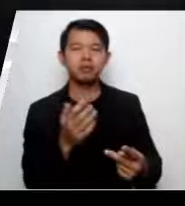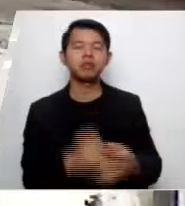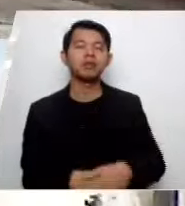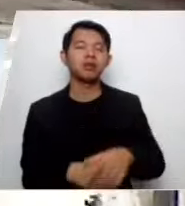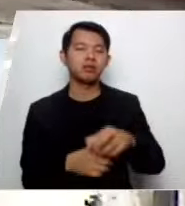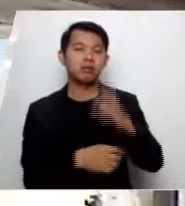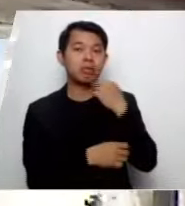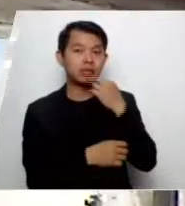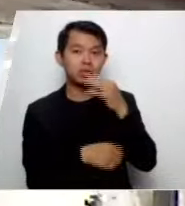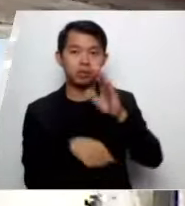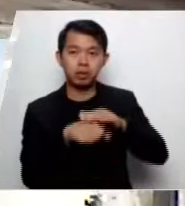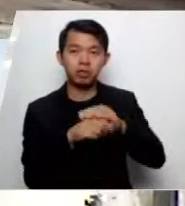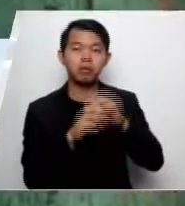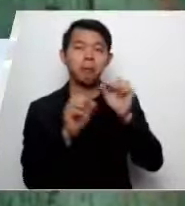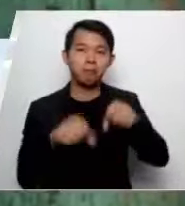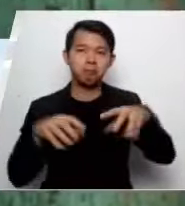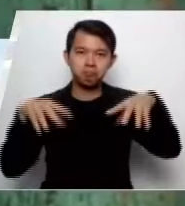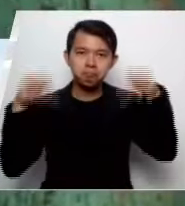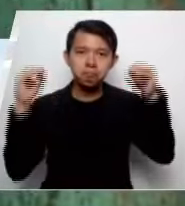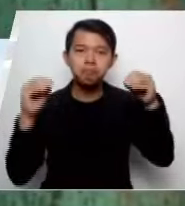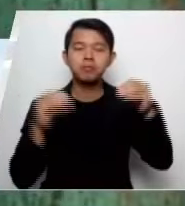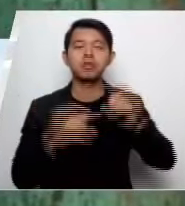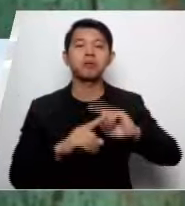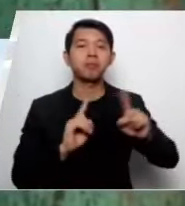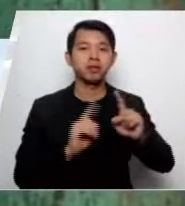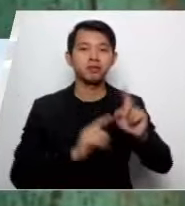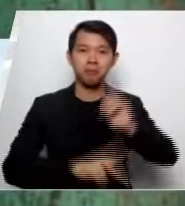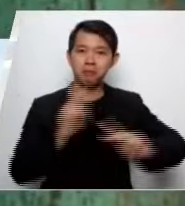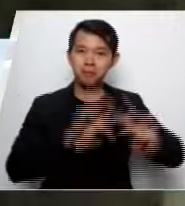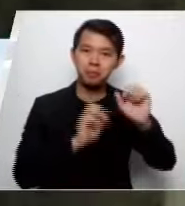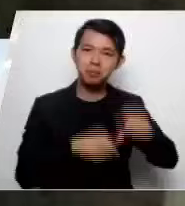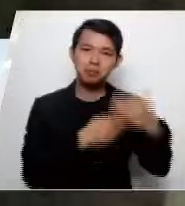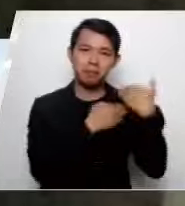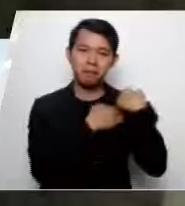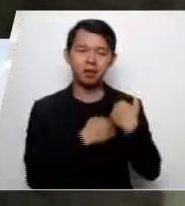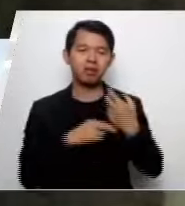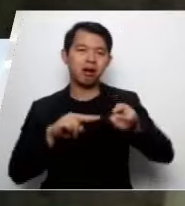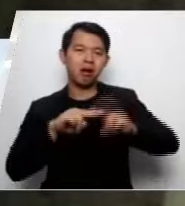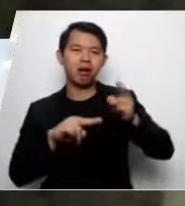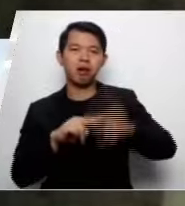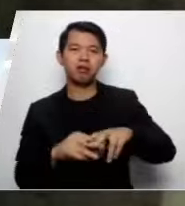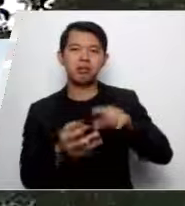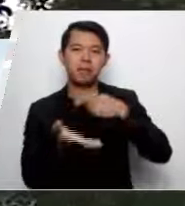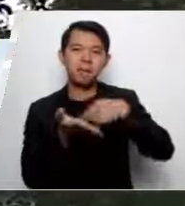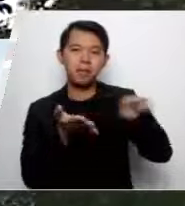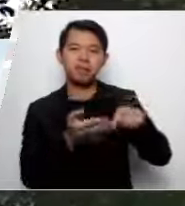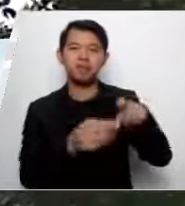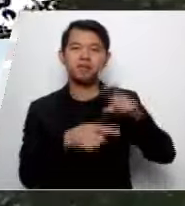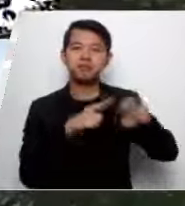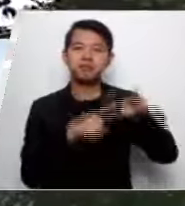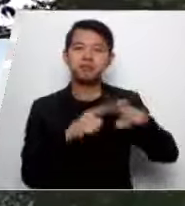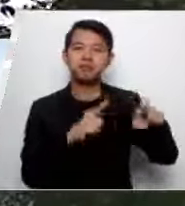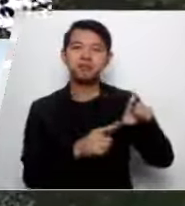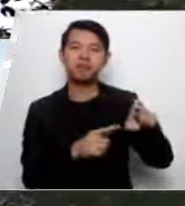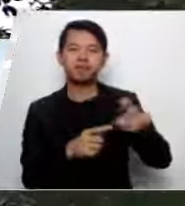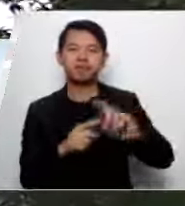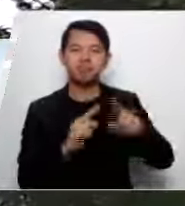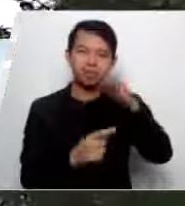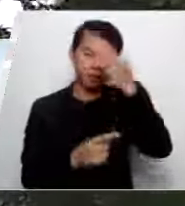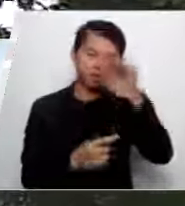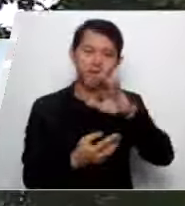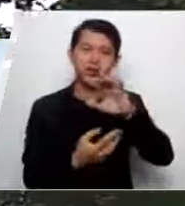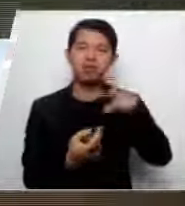yan, posibleng pasanin ng mga consumer ang pagtaas pa ng electric bill, bagamat di pa tiyak kung magkano. Para madagdagan kasi ang supply,